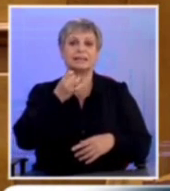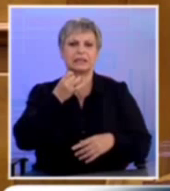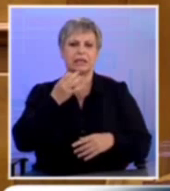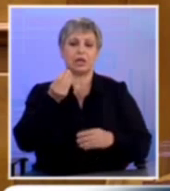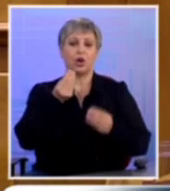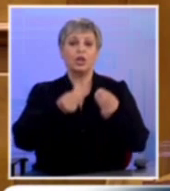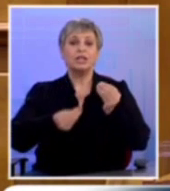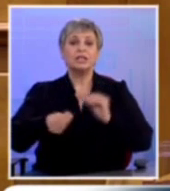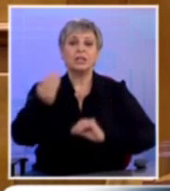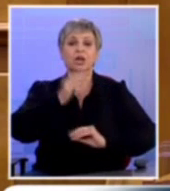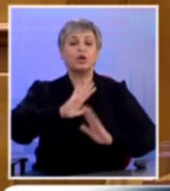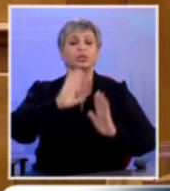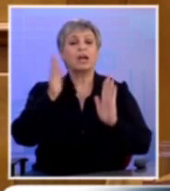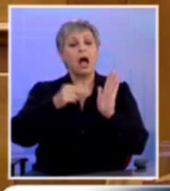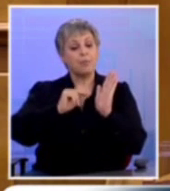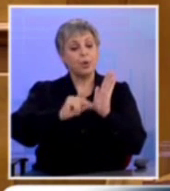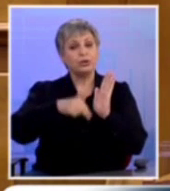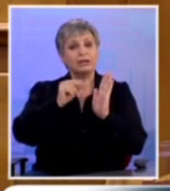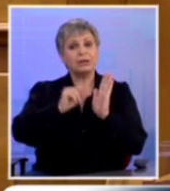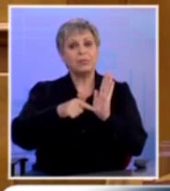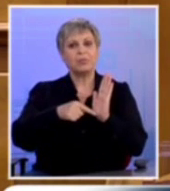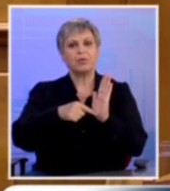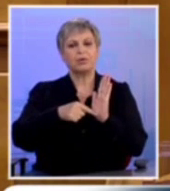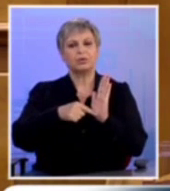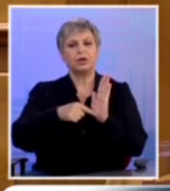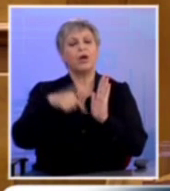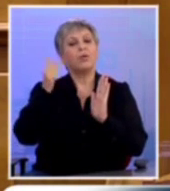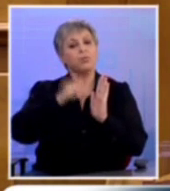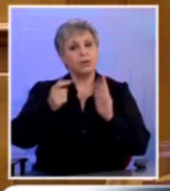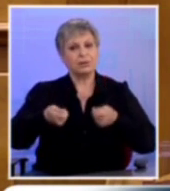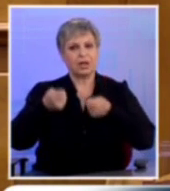το οποίο αναγκαστήκαμε με το πιστόλι στο πρόταφο να φέρουμε εδώ.